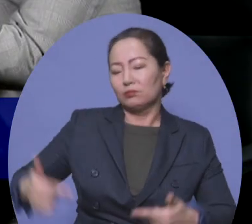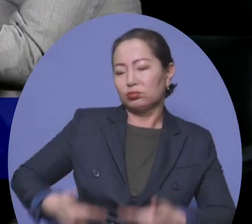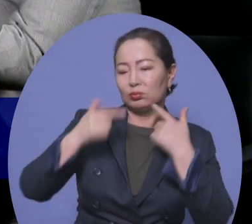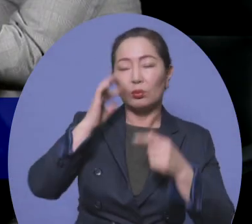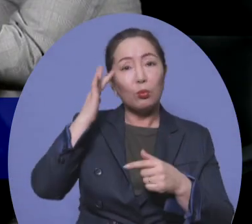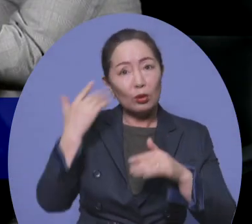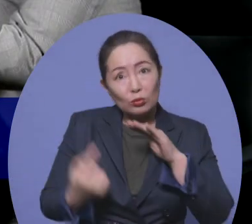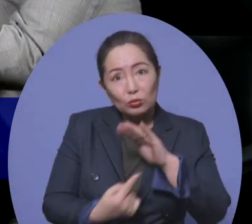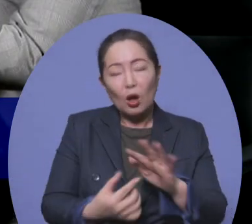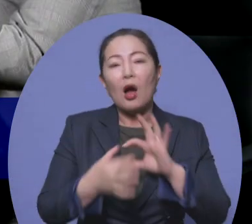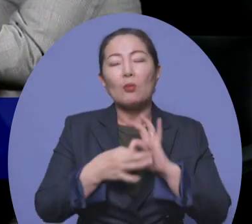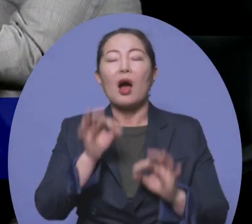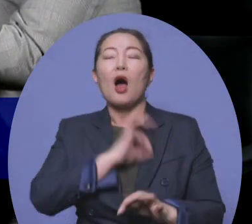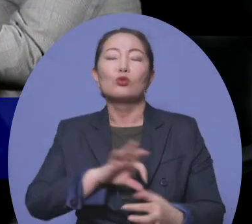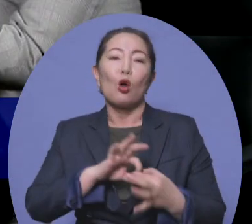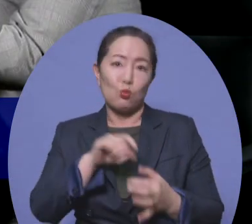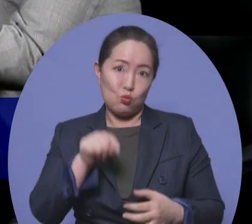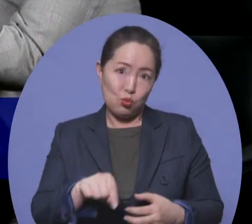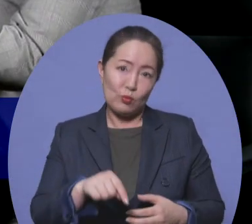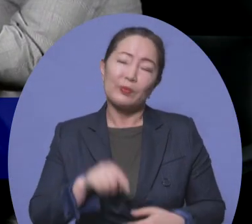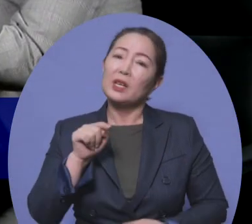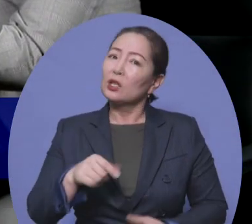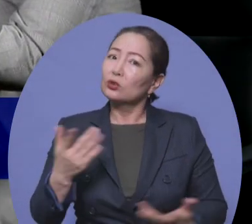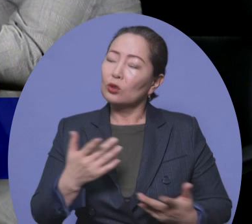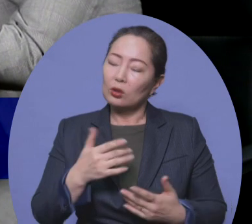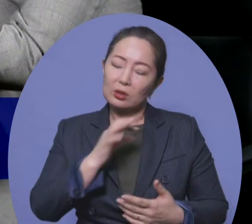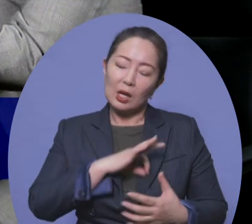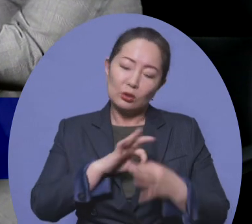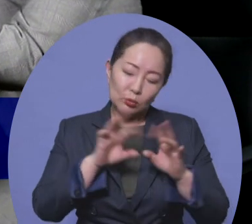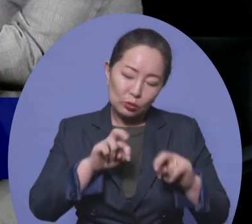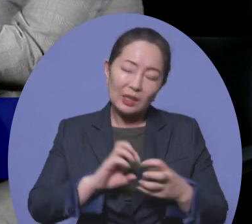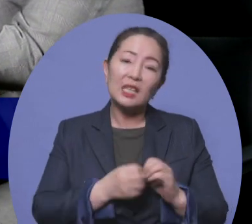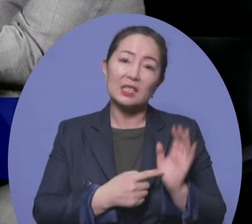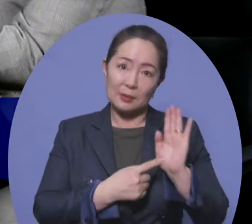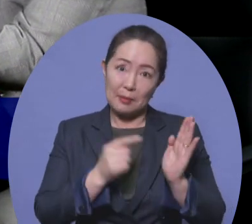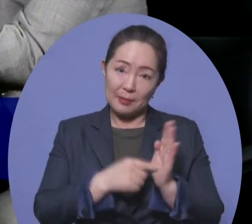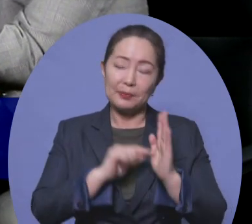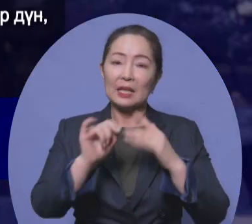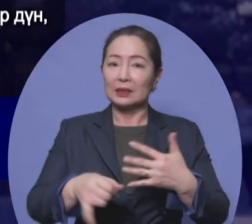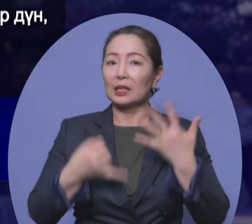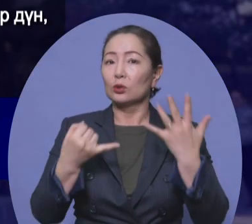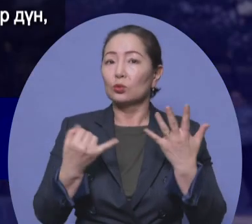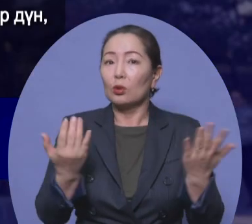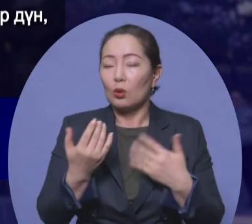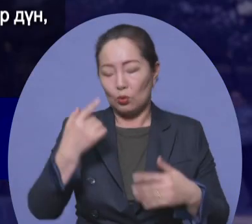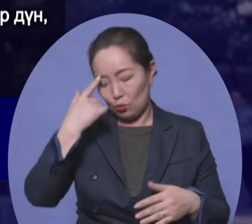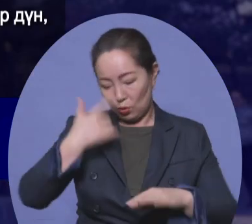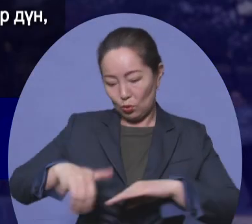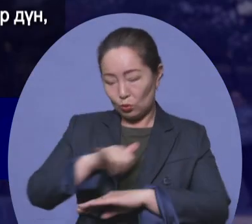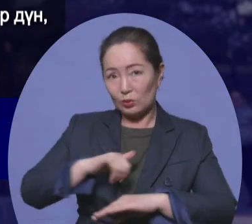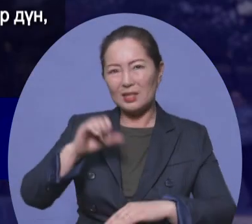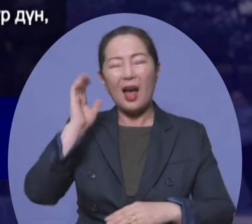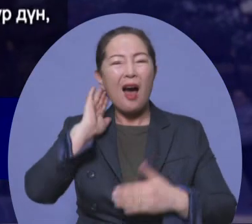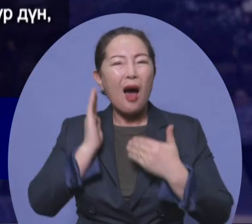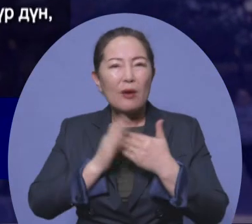тулгуур бодлоход өөр маш их ач холбогдолтой байдаг байгаа. За энд бол маш их ач холбогдолтой судалгаа болсон. За 6-р судалгаа бол Монгол улсын